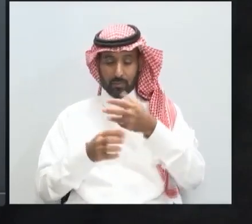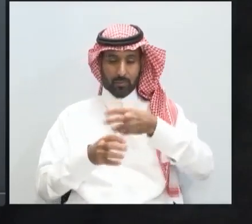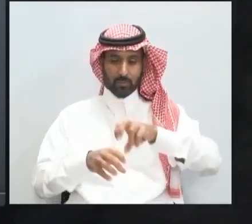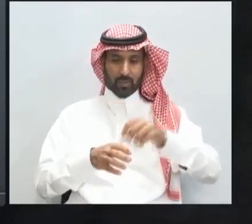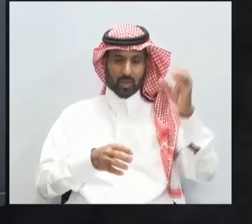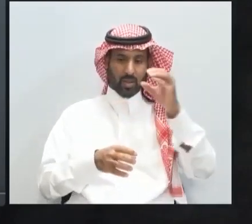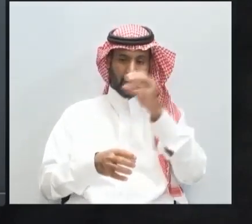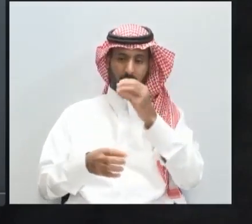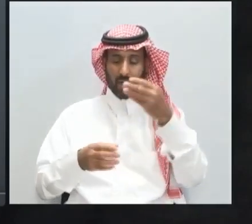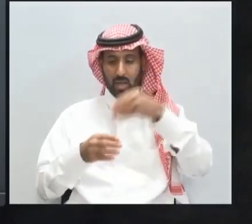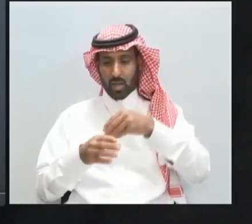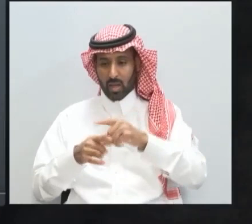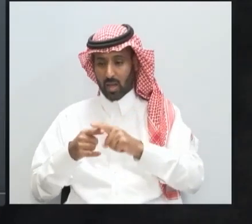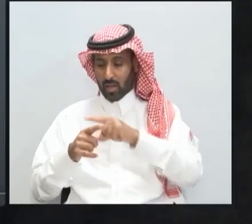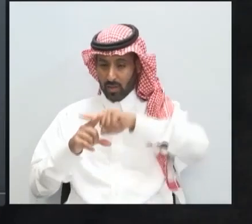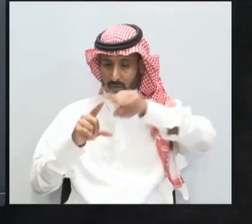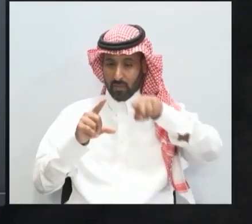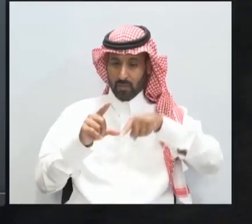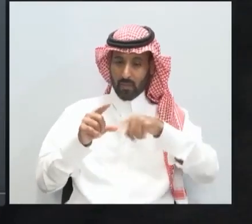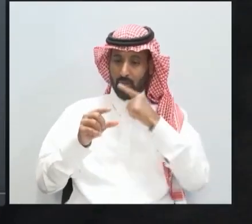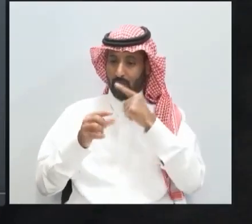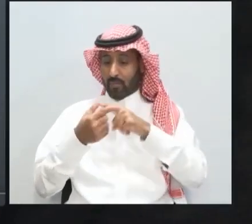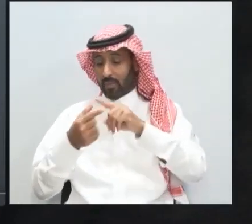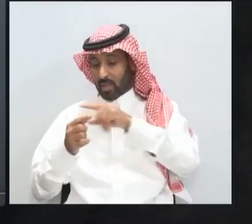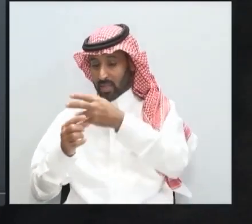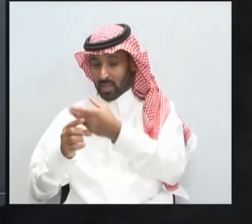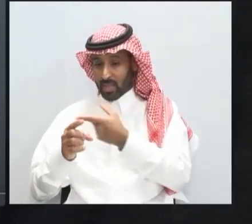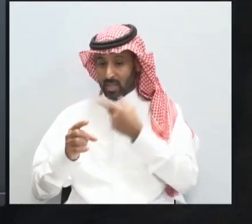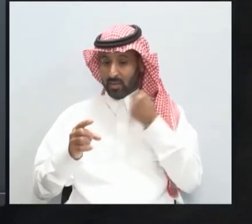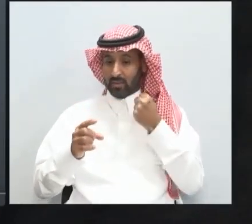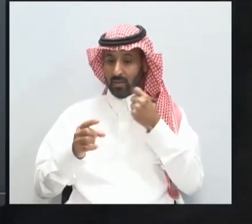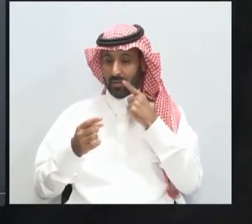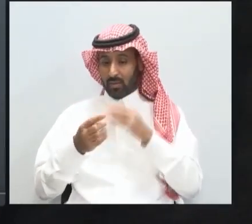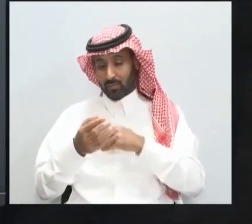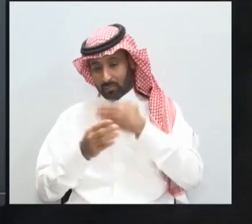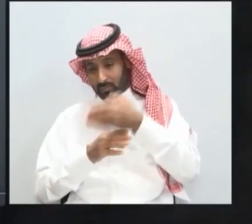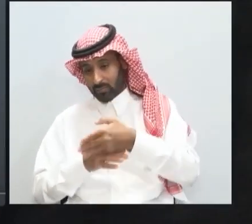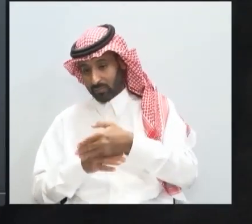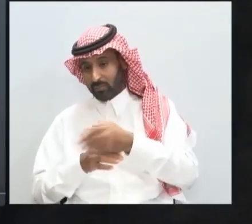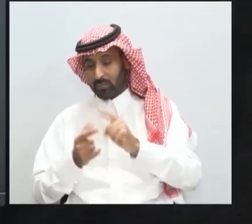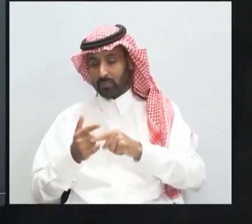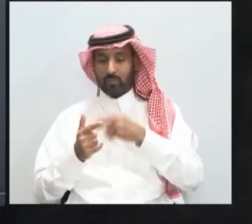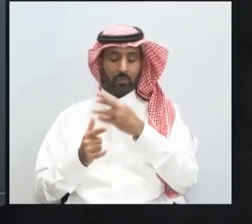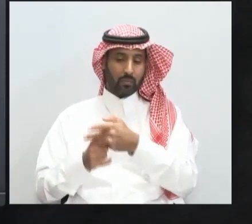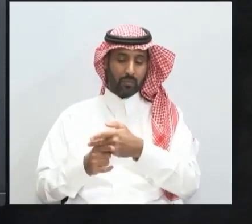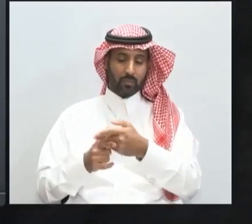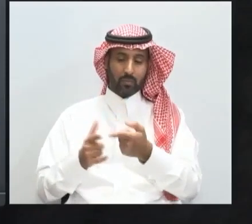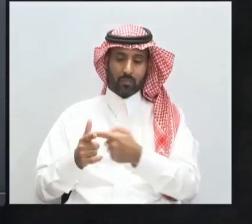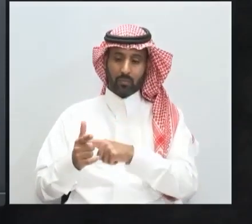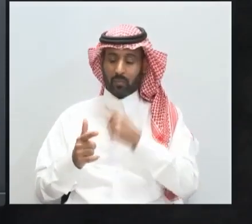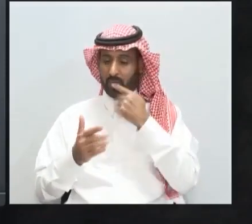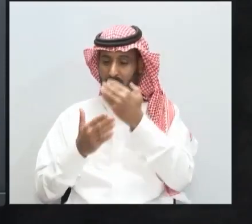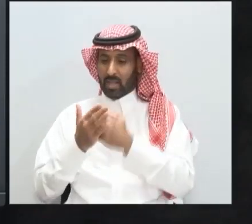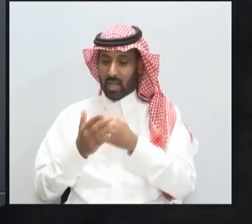الكربونيه سوف يدخل في هذه الحلقه بينما ما ينتج من الطاقه سوف يذهب مباشره الى ا يذهب مباشره الى